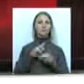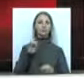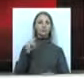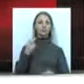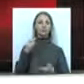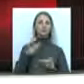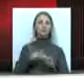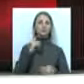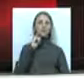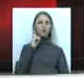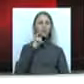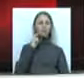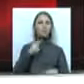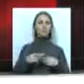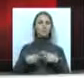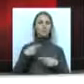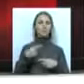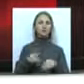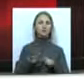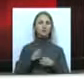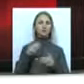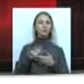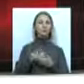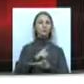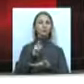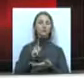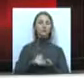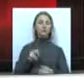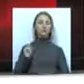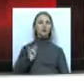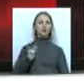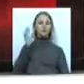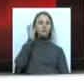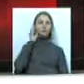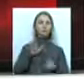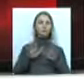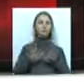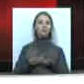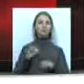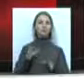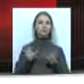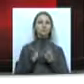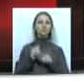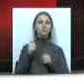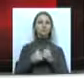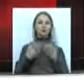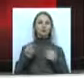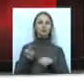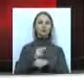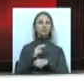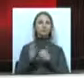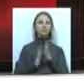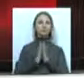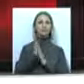қалыптастыру қажет деген сауалдарға нақты жауап береді. Еліміздің кешегі жүріп өткен жолы, бүгінгі бағыт бағдары, кемел келешекке жеткізер